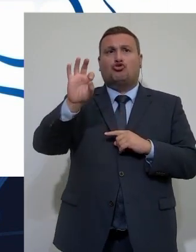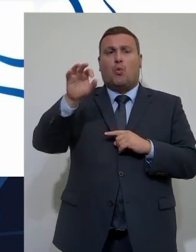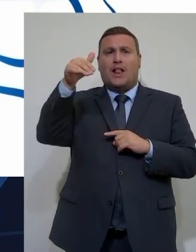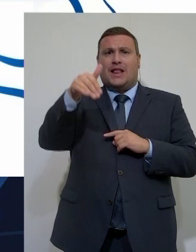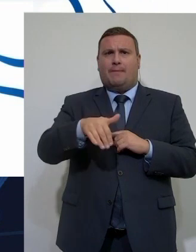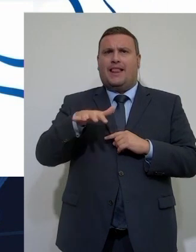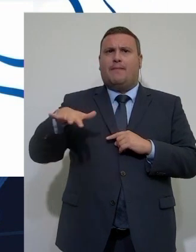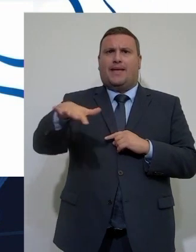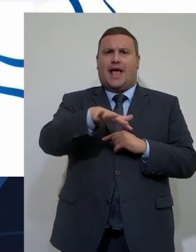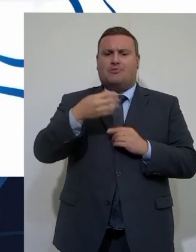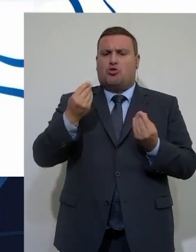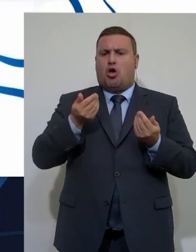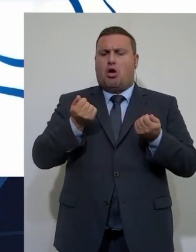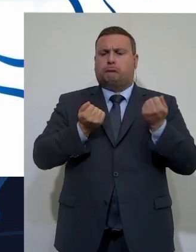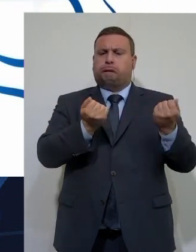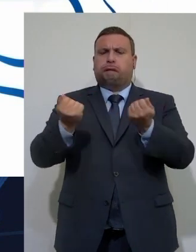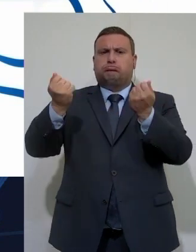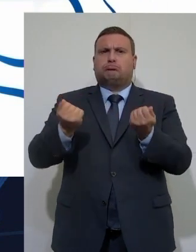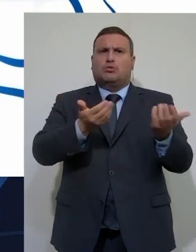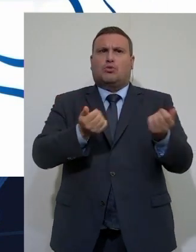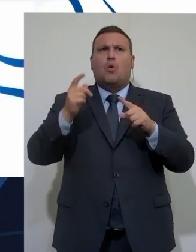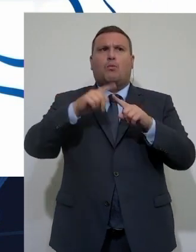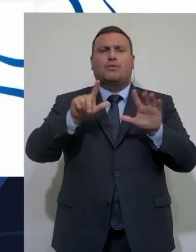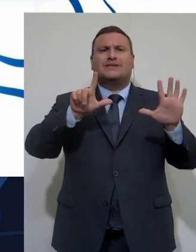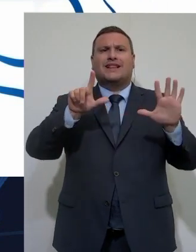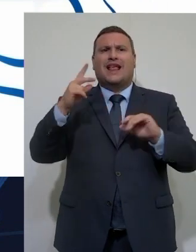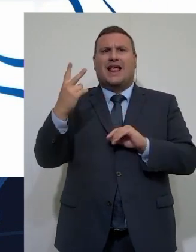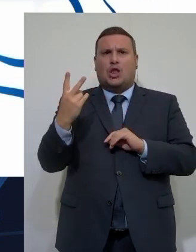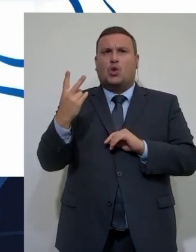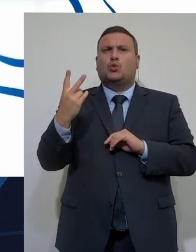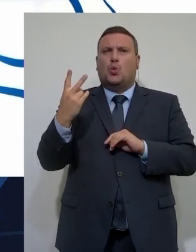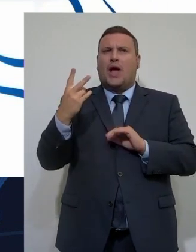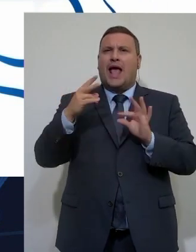oltre 80.000 unità abitative mobili e fissi ed occupa circa